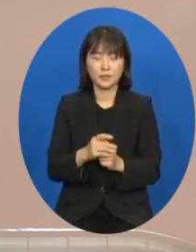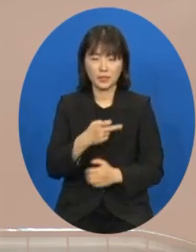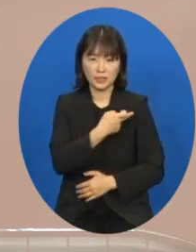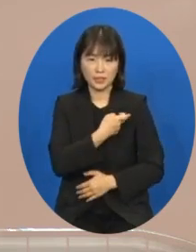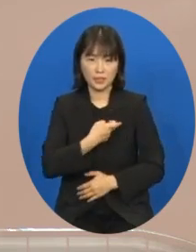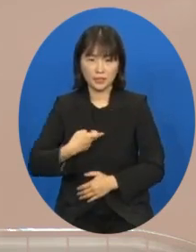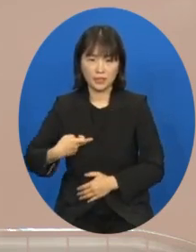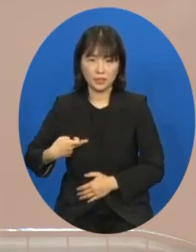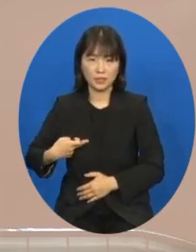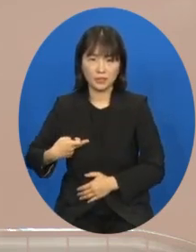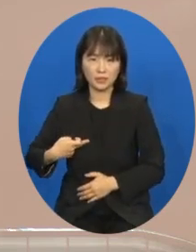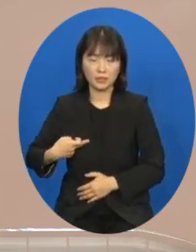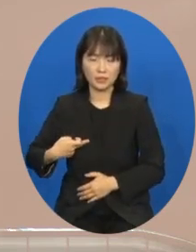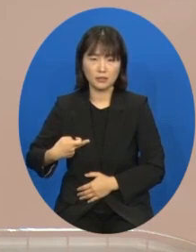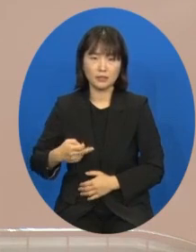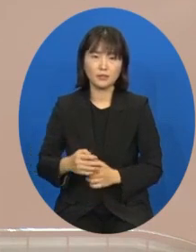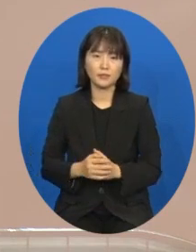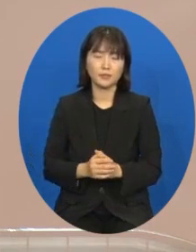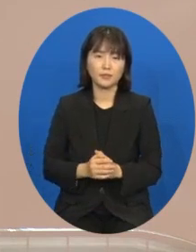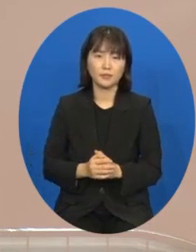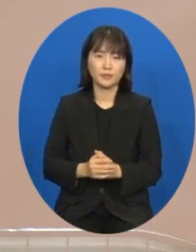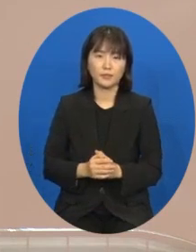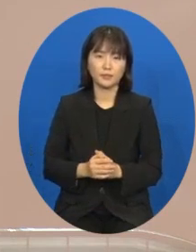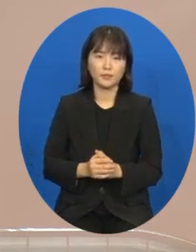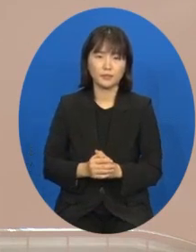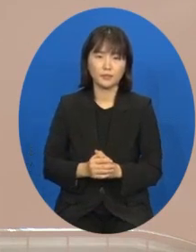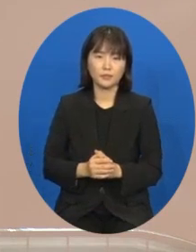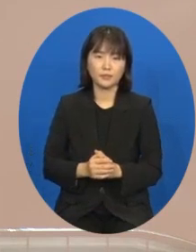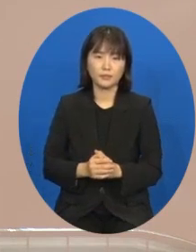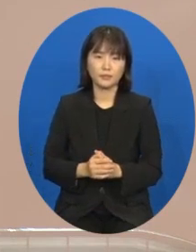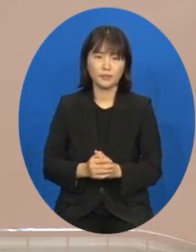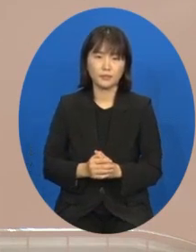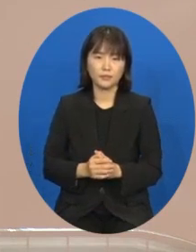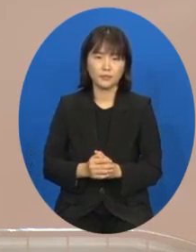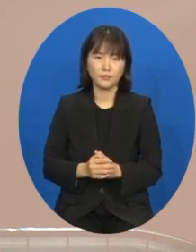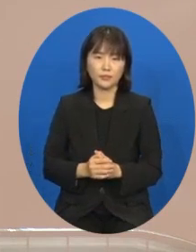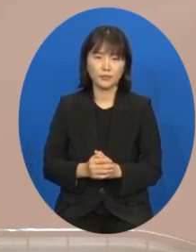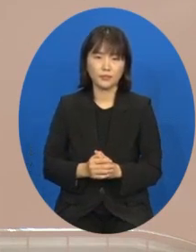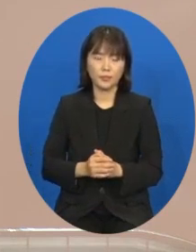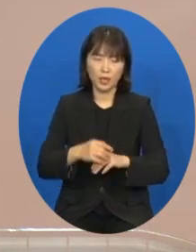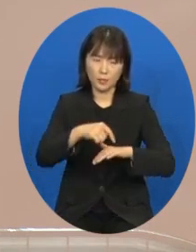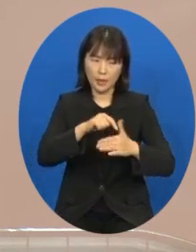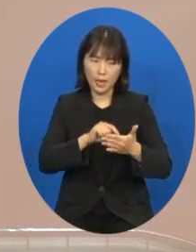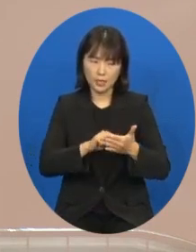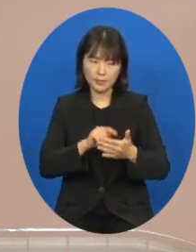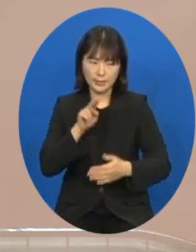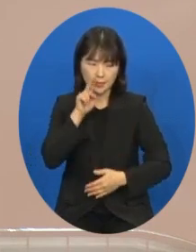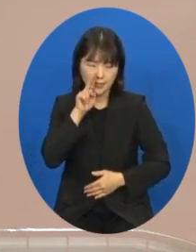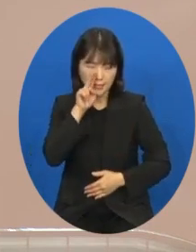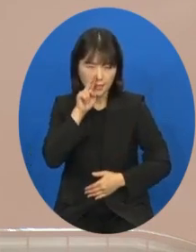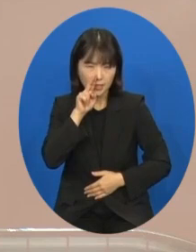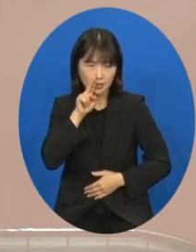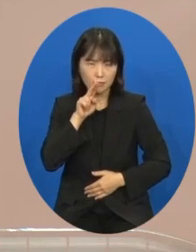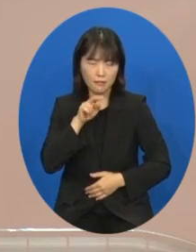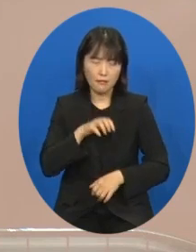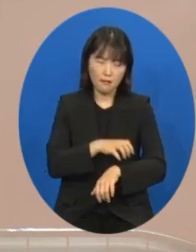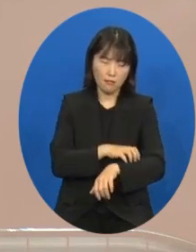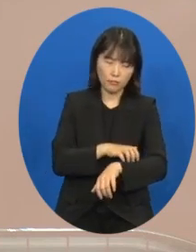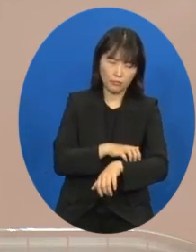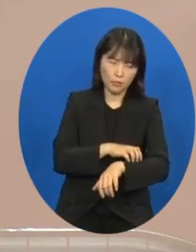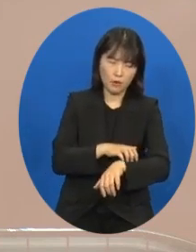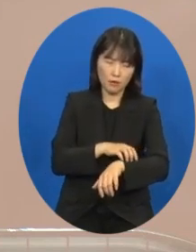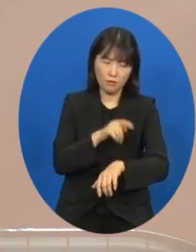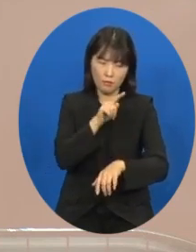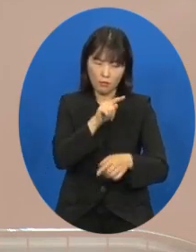제자들 세례 요한의 제자들 그렇게 마음에 시기 질투하고 불편한 마음을 가지고 있는